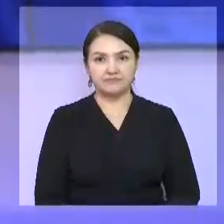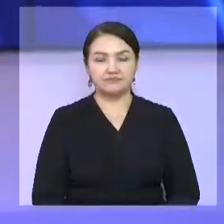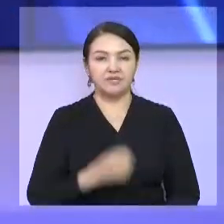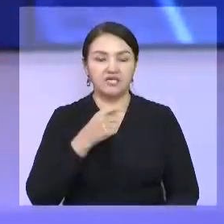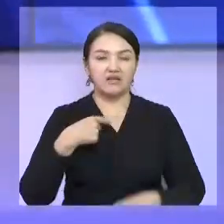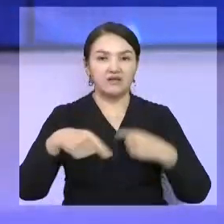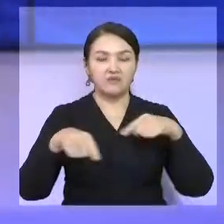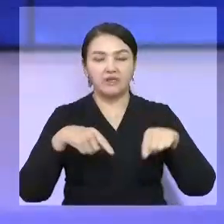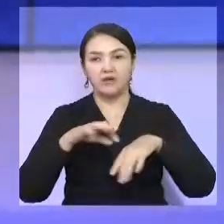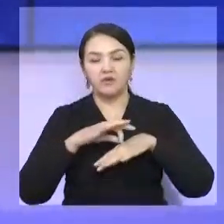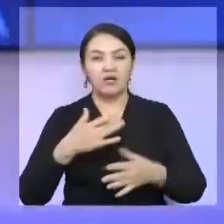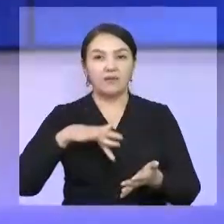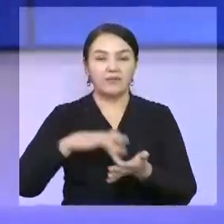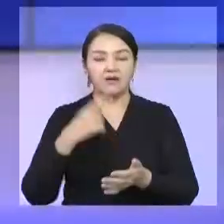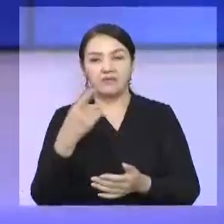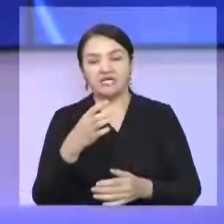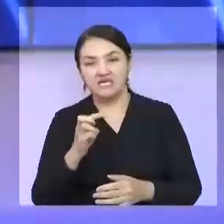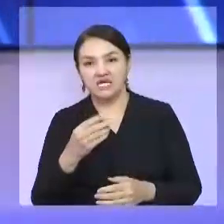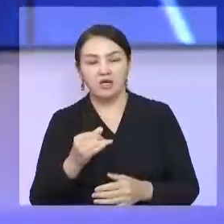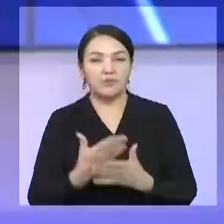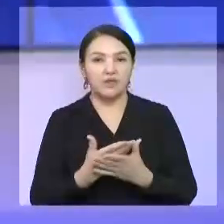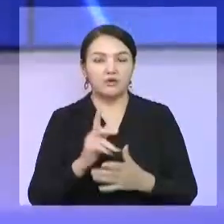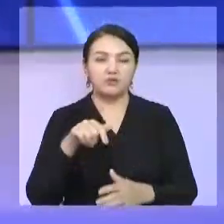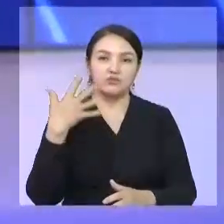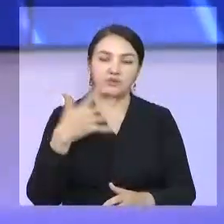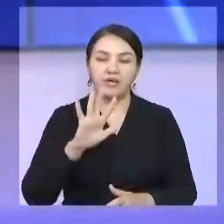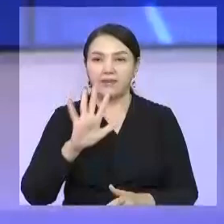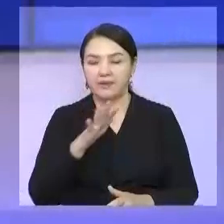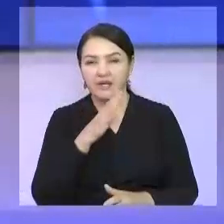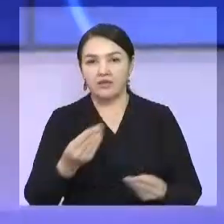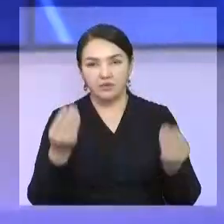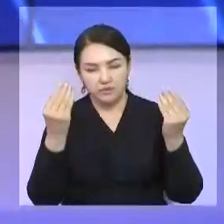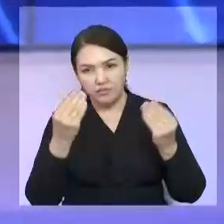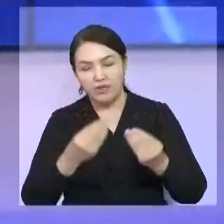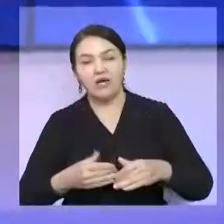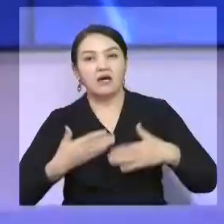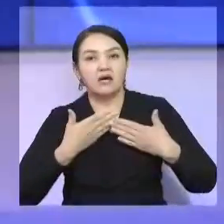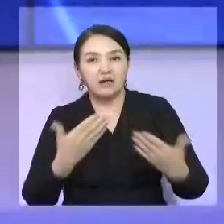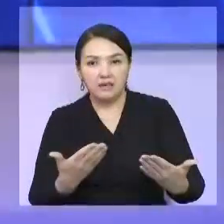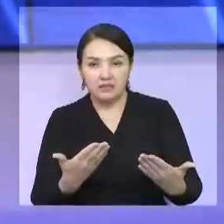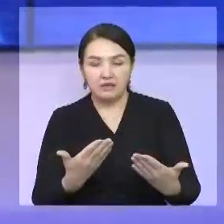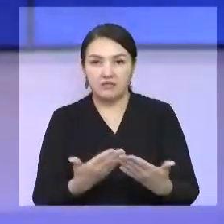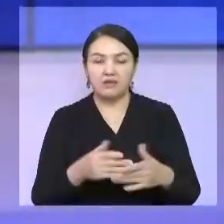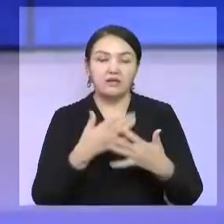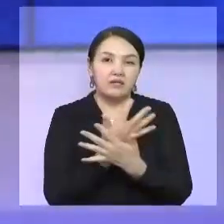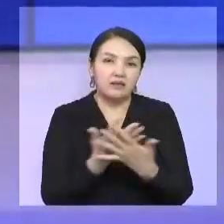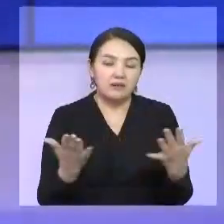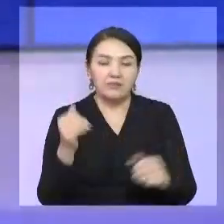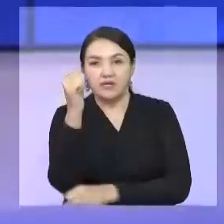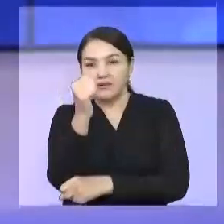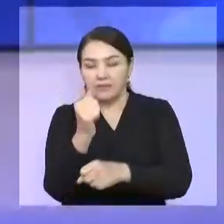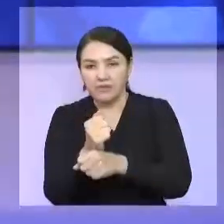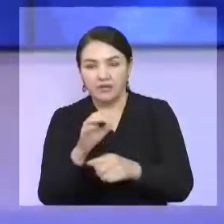Шағын футболдан өткен қалалық біріншілікте шахардың 155 жылдық мерейтойына арналды. Алаңда түрлі сала